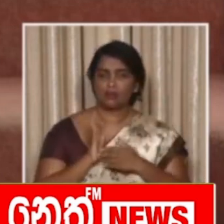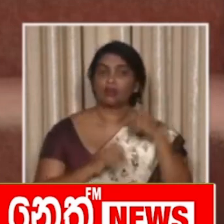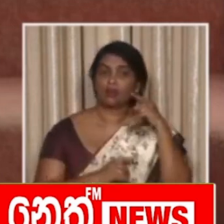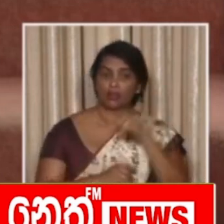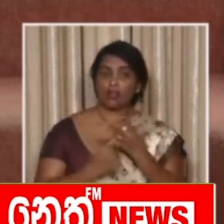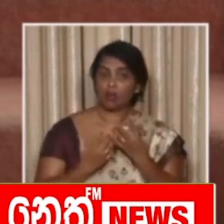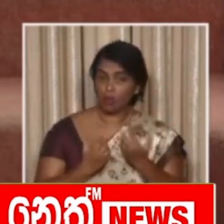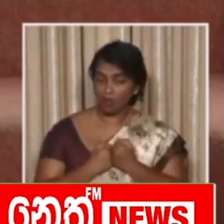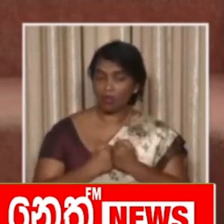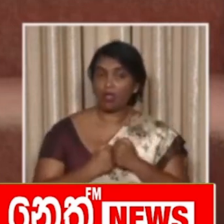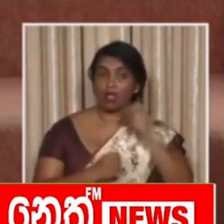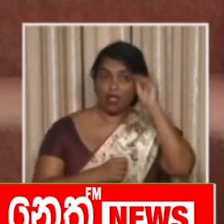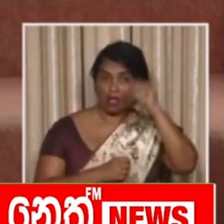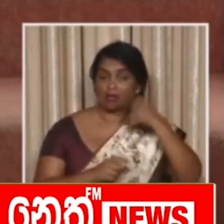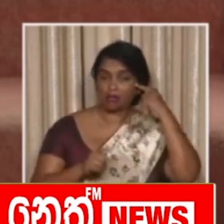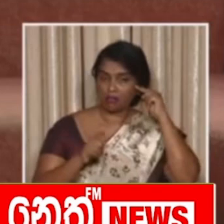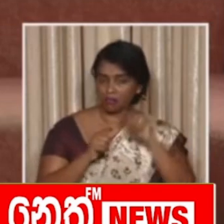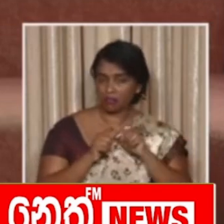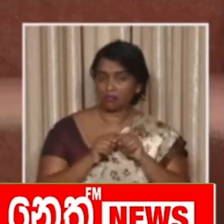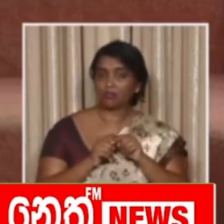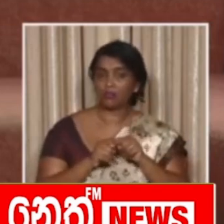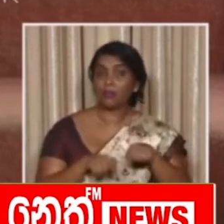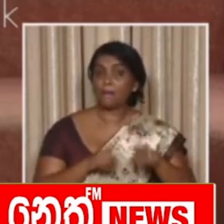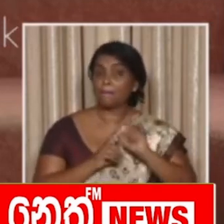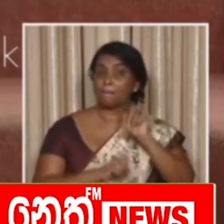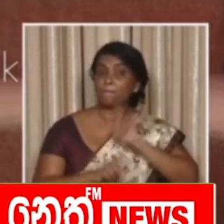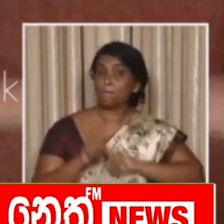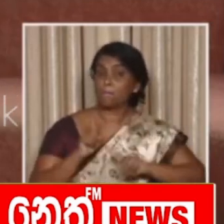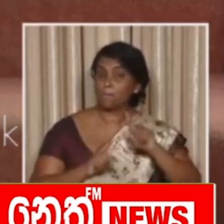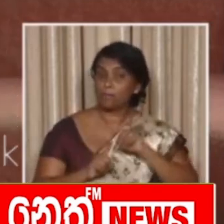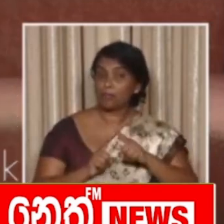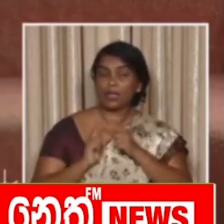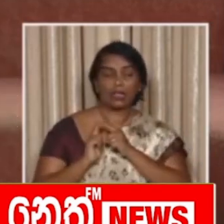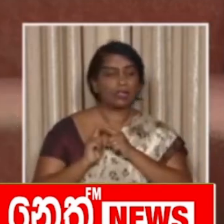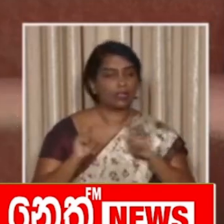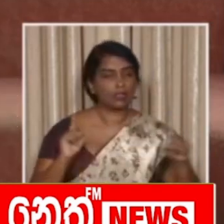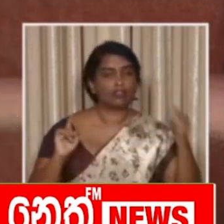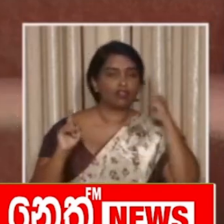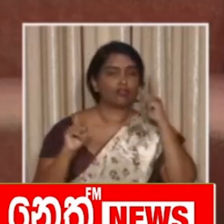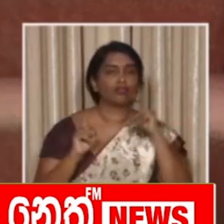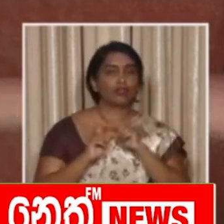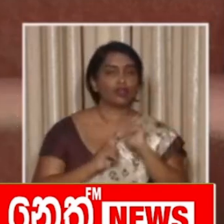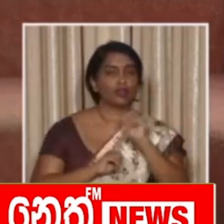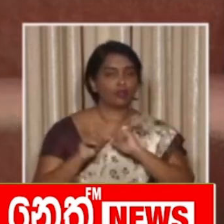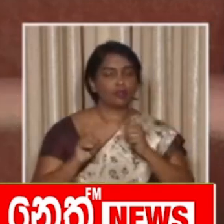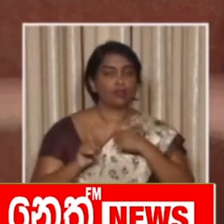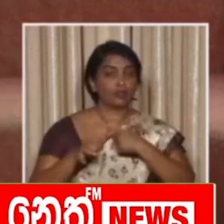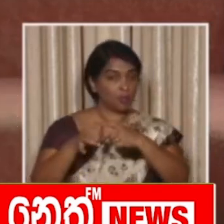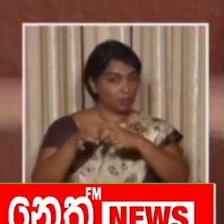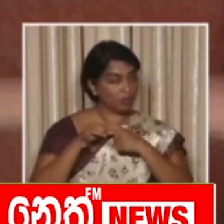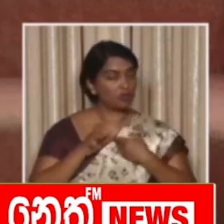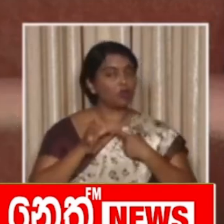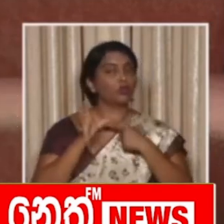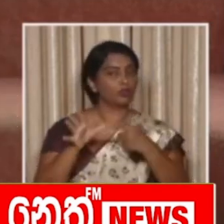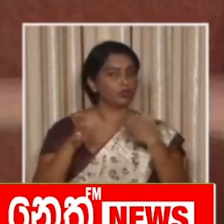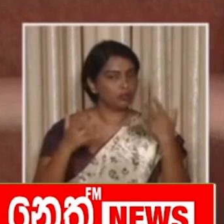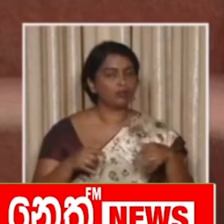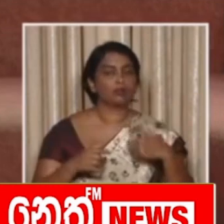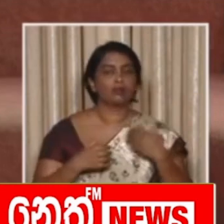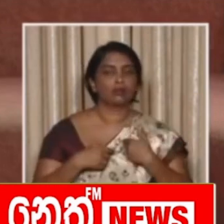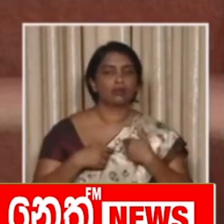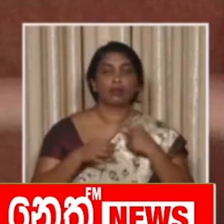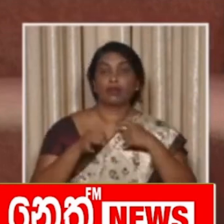එතුමාට අවශ්‍ය නම් මුතුරාජාතා ගැන මම මේ පාර්ලිමේන්තුවේ දීර්ඝව ඒ සම්බන්ධයෙන් පාර්ලිමේන්තුවේ අහපු ප්‍රශ්නකට උත්තර දීලා තියෙනවා ඒ නිසා